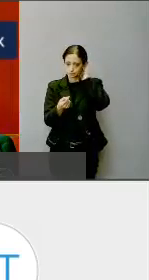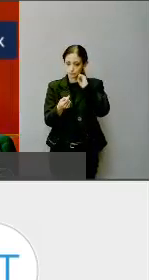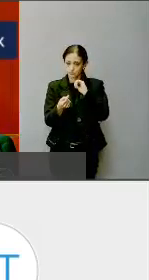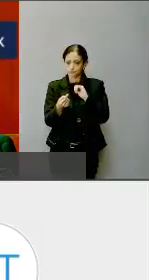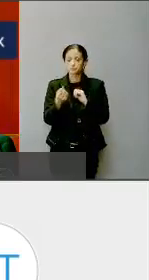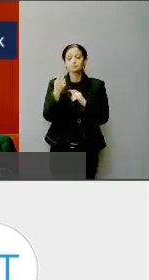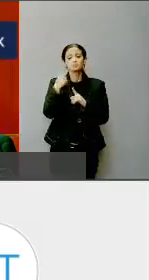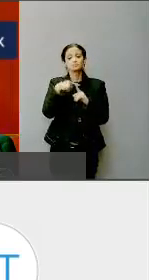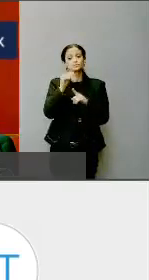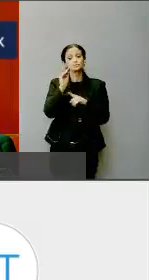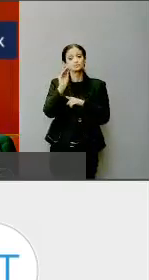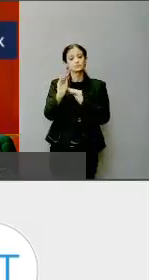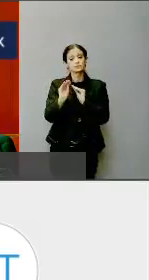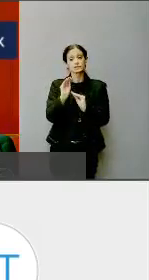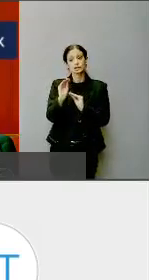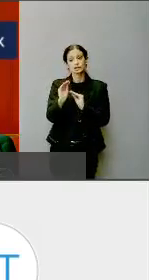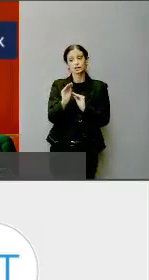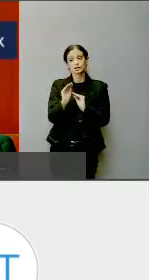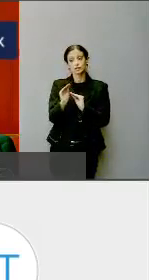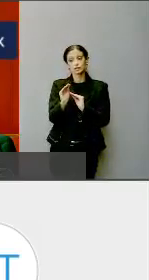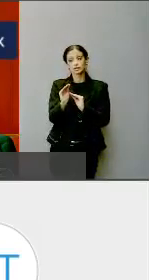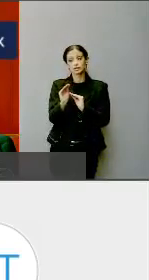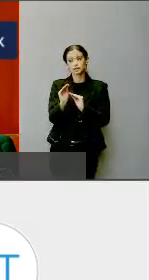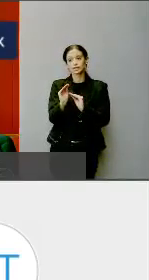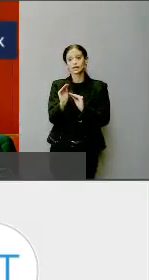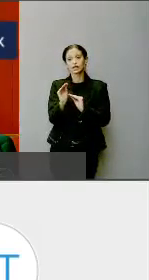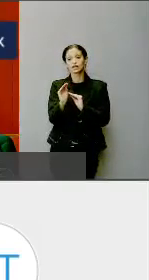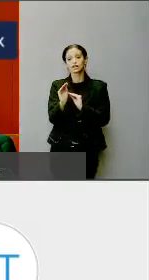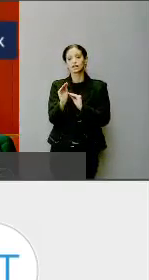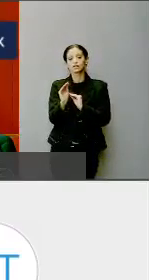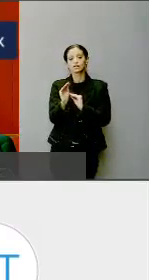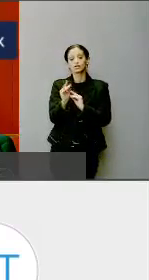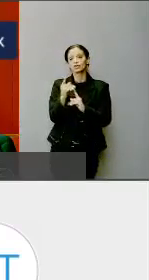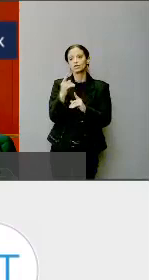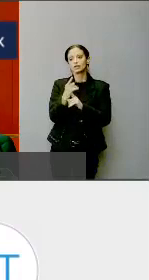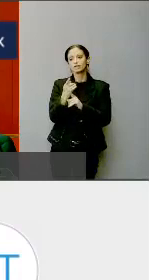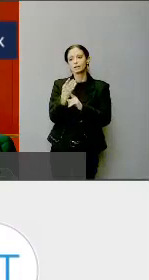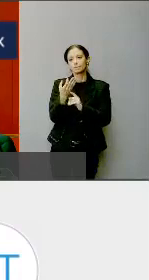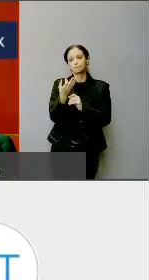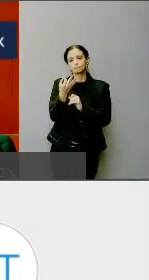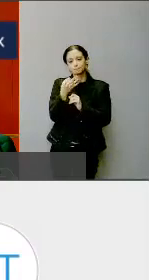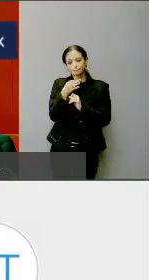e chiedo che ci sia una precisazione